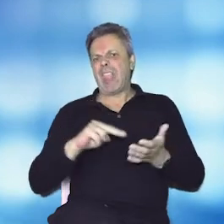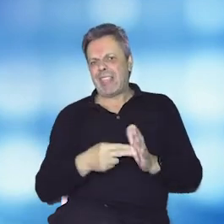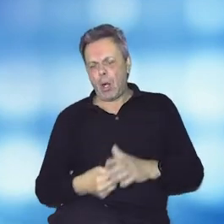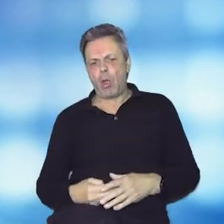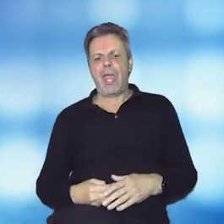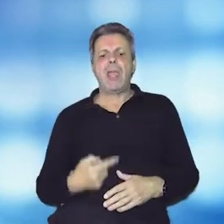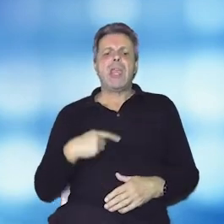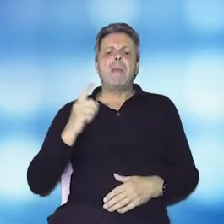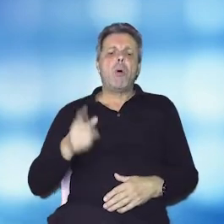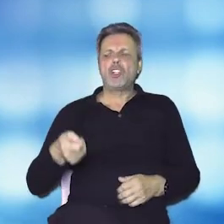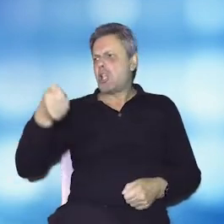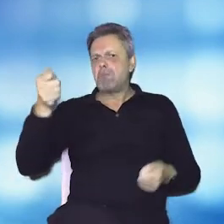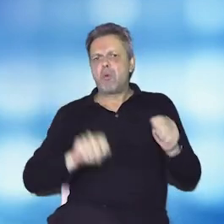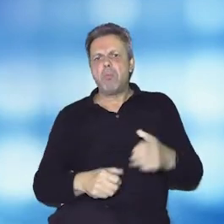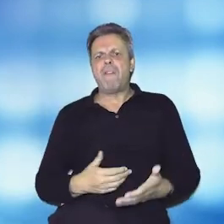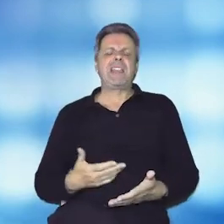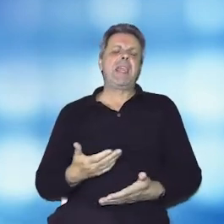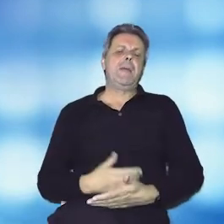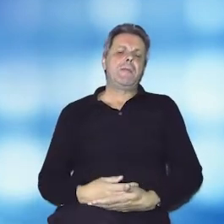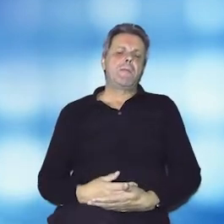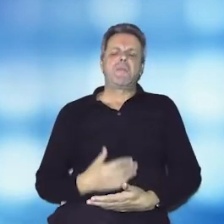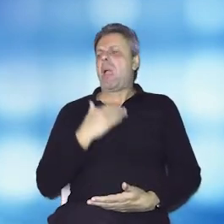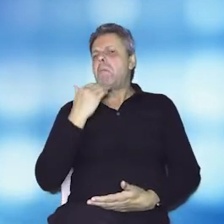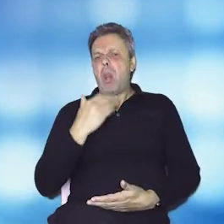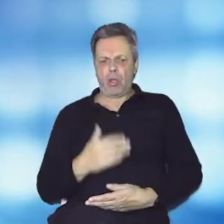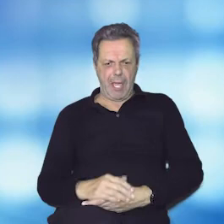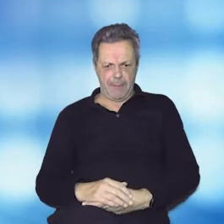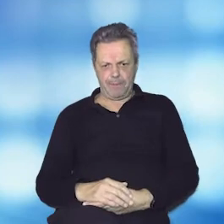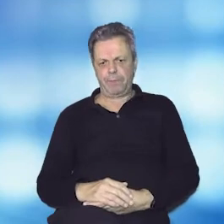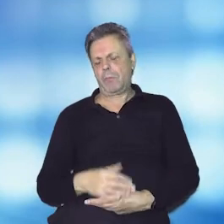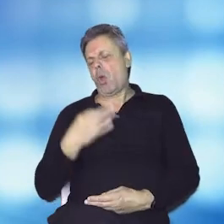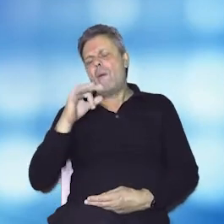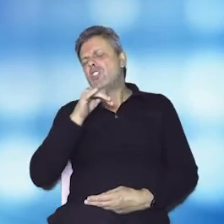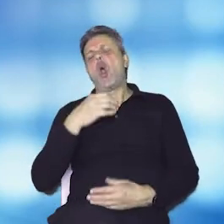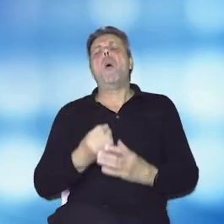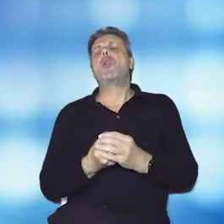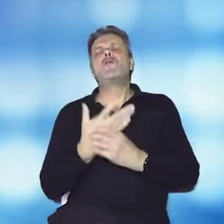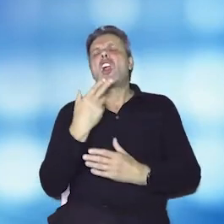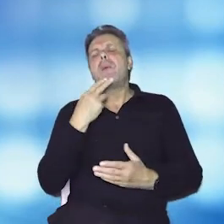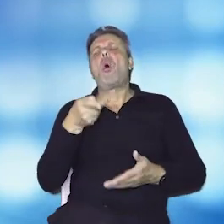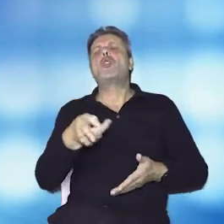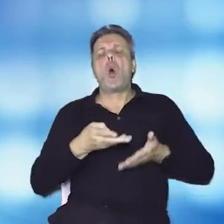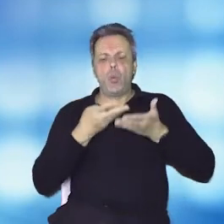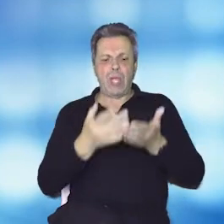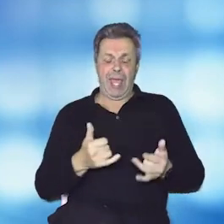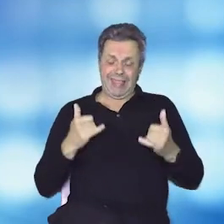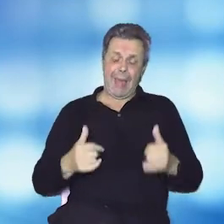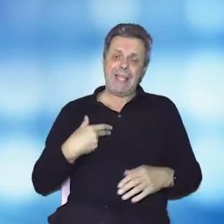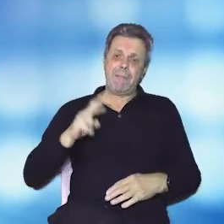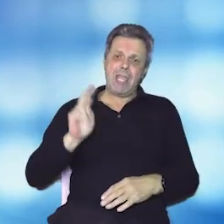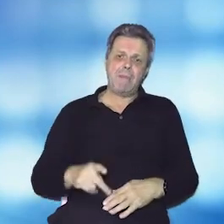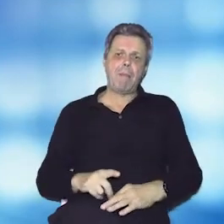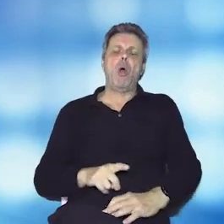tehnologija i može se kupovati i nabavljati bilo gdje od onih proizvođača koji to nude. Danas mi